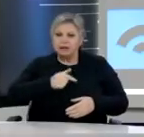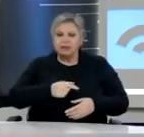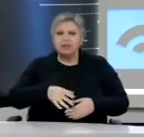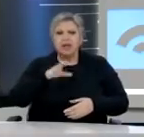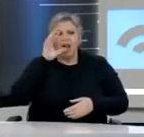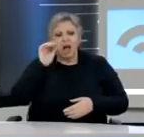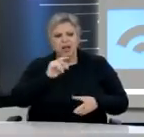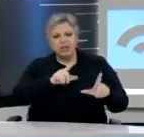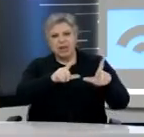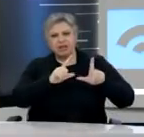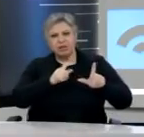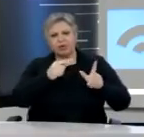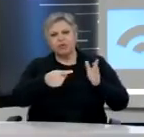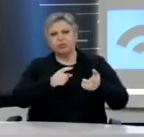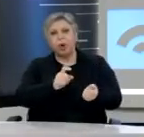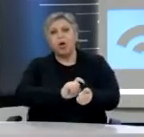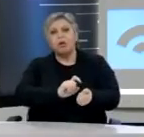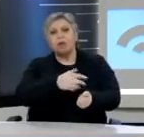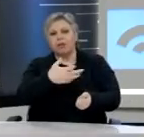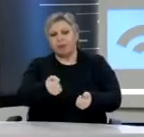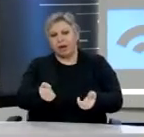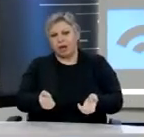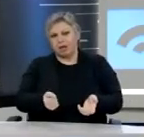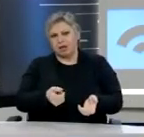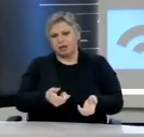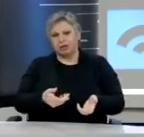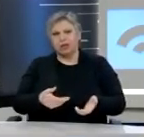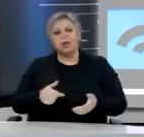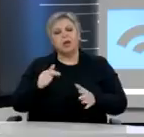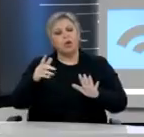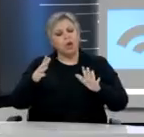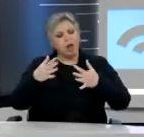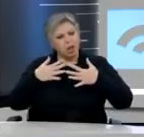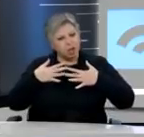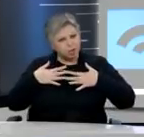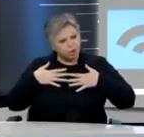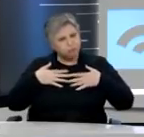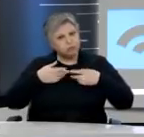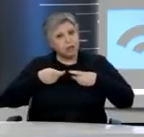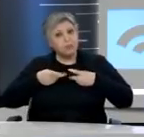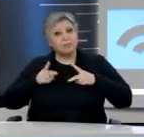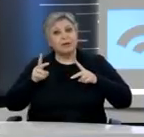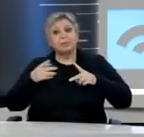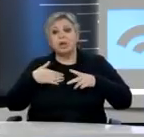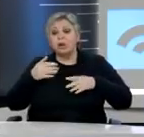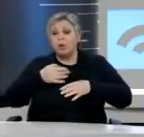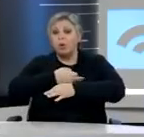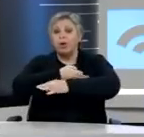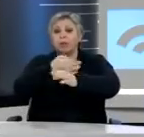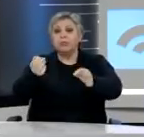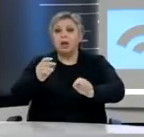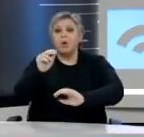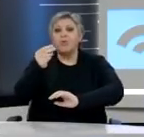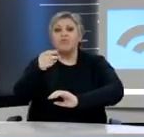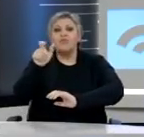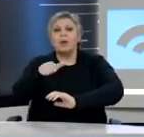νευρικό σήμερα. Αφήστε με λοιπόν να αρθρώσω τα επιχειρήματα και τον πολιτικό μου λόγο, γιατί απευθύνομαι σε όλους τους βουλευτές, αλλά